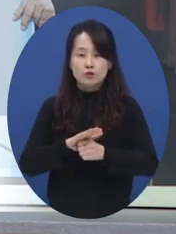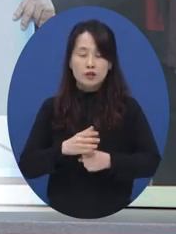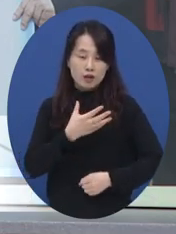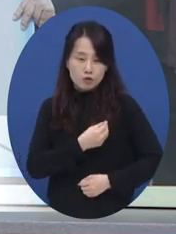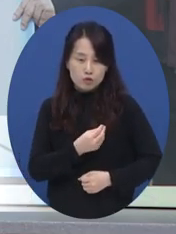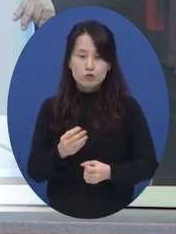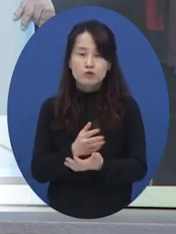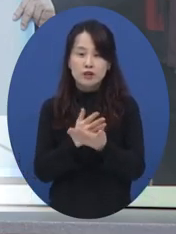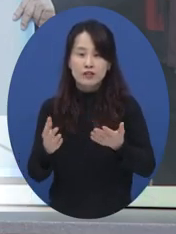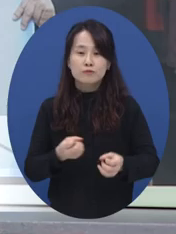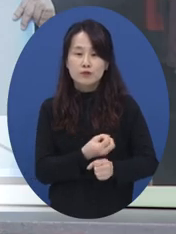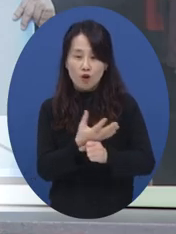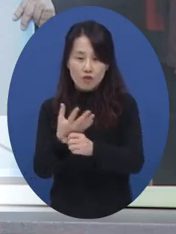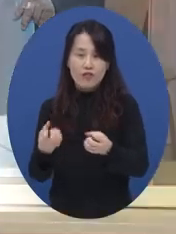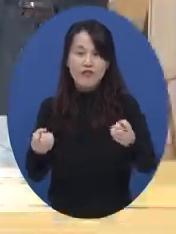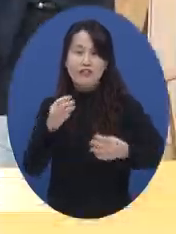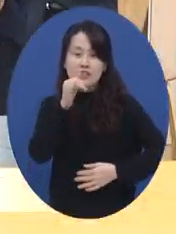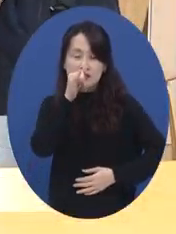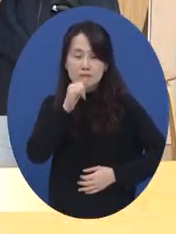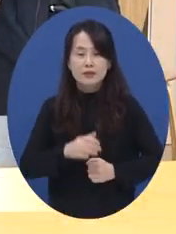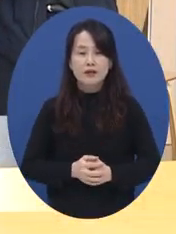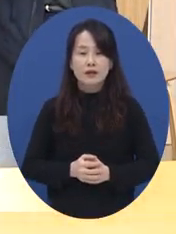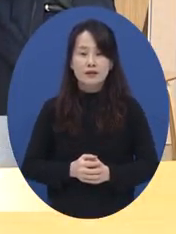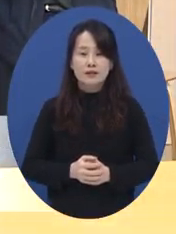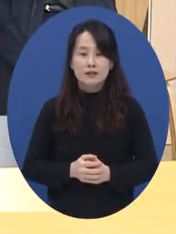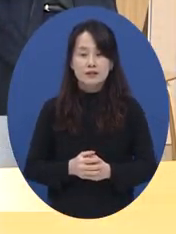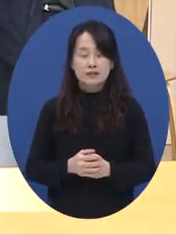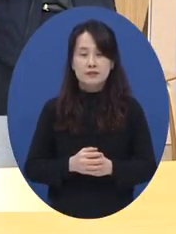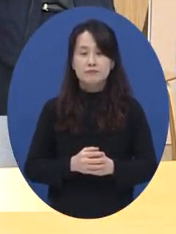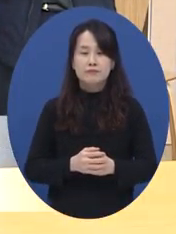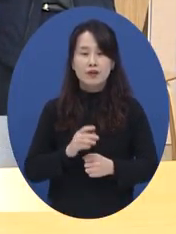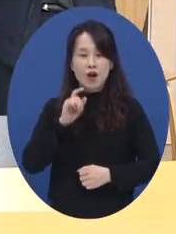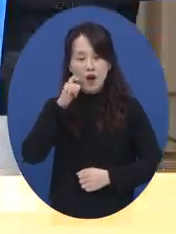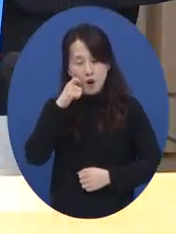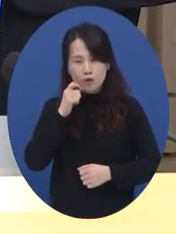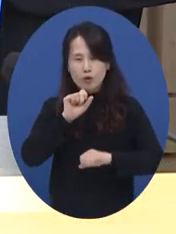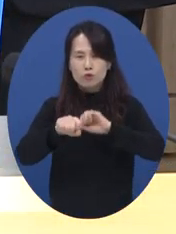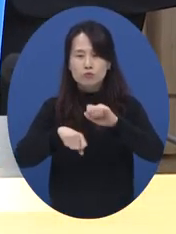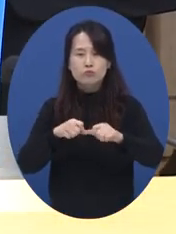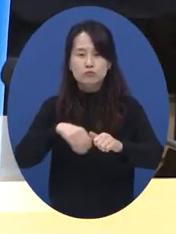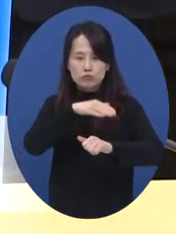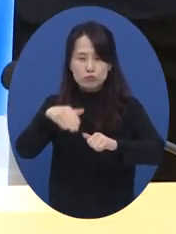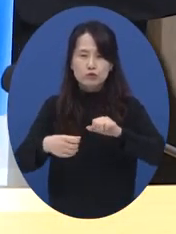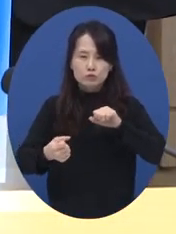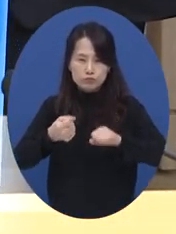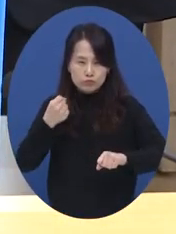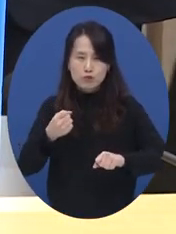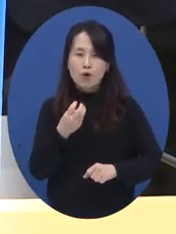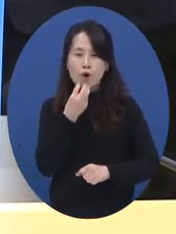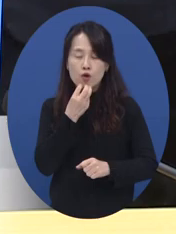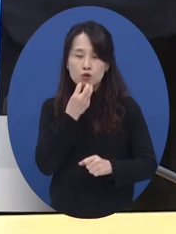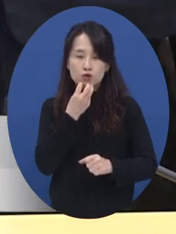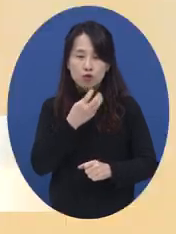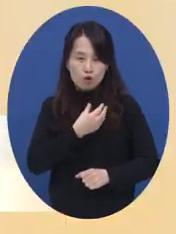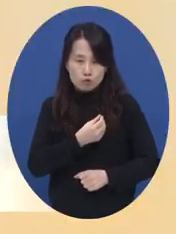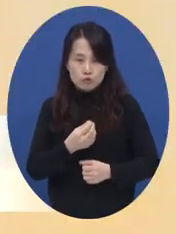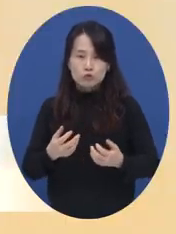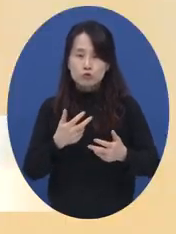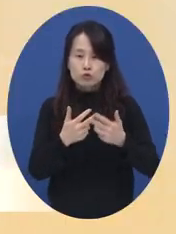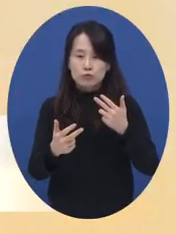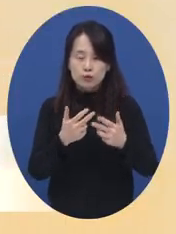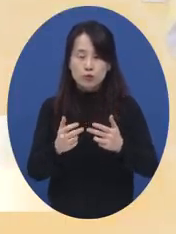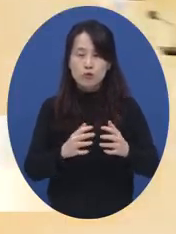우유 나눔 전달식 을 개최했습니다 이번 전달식에서 돈의 낙농가 들은 어려운 축산 여건 속에서도 서울우유협동조합